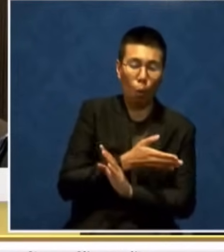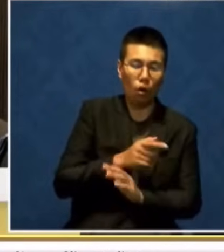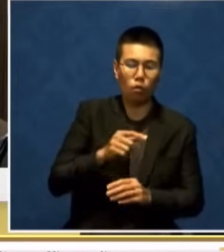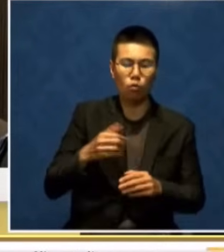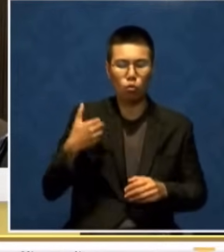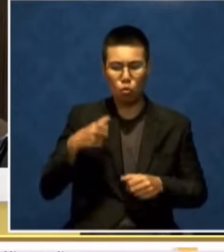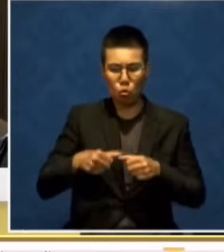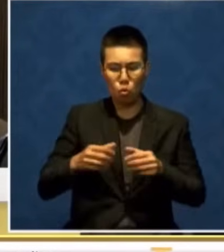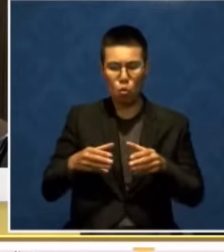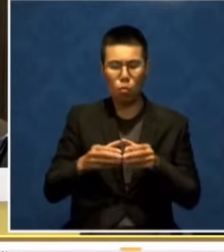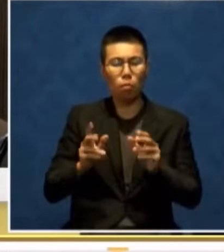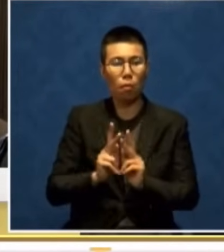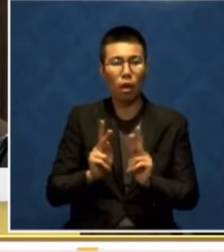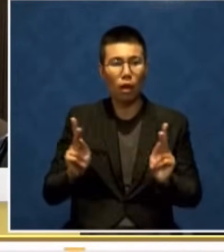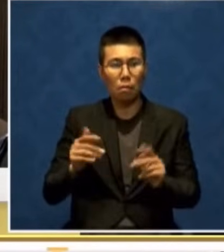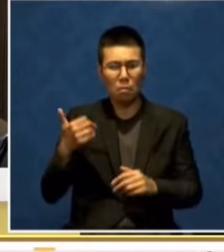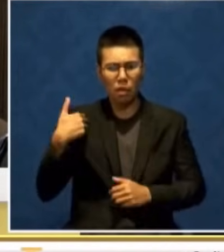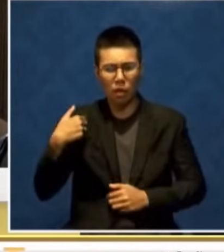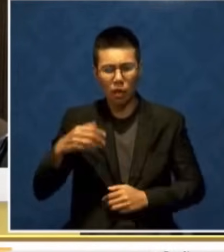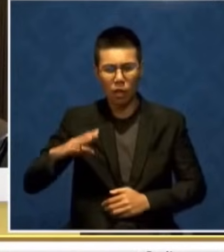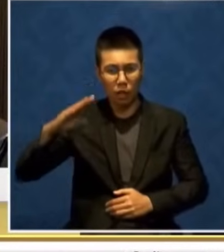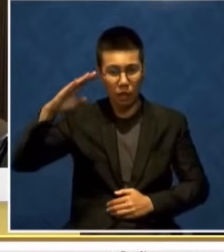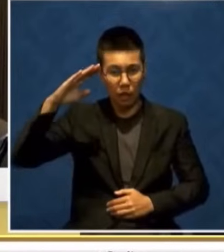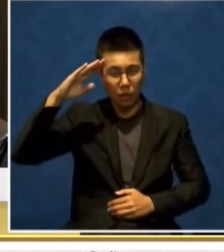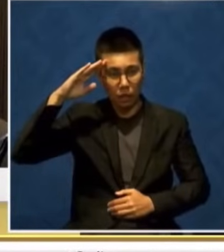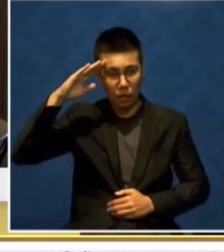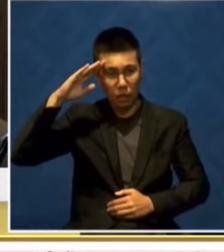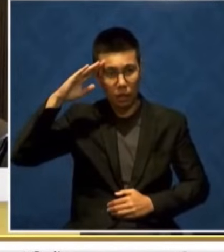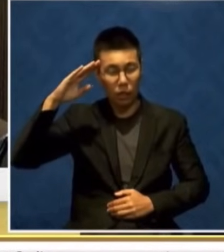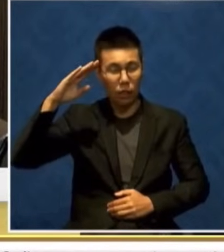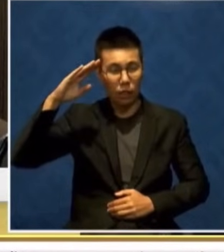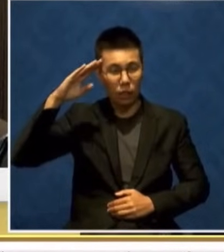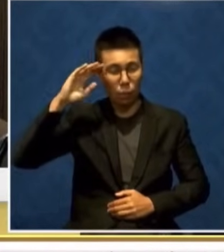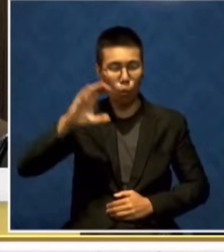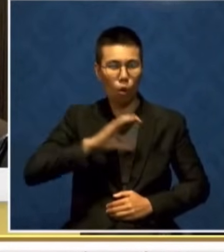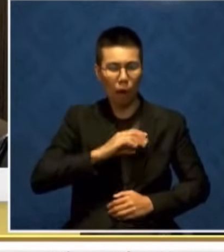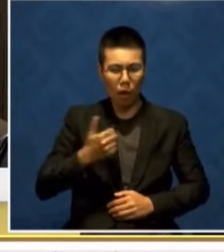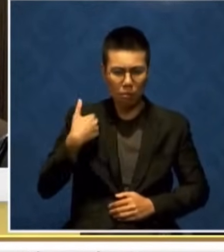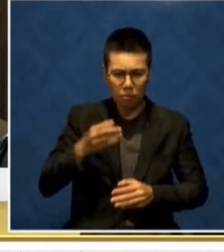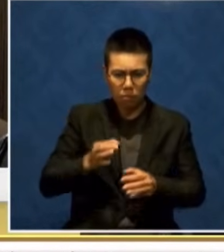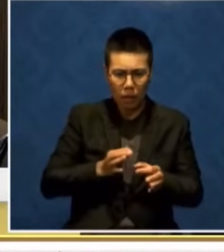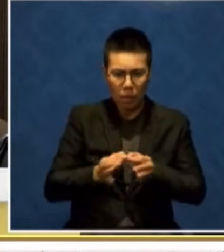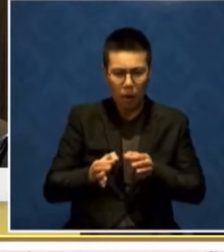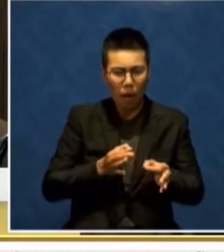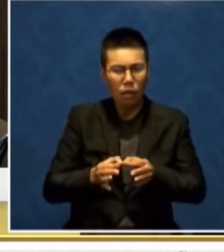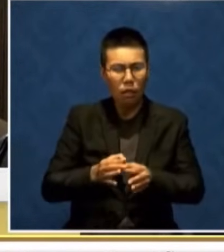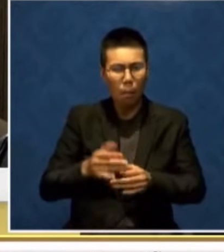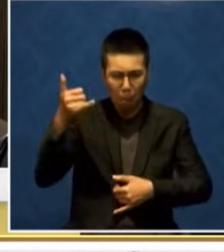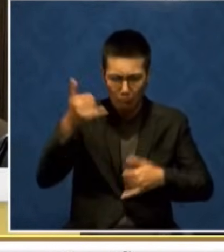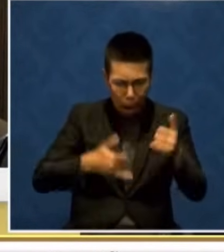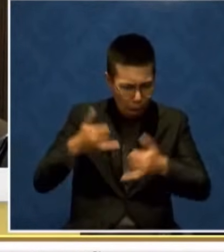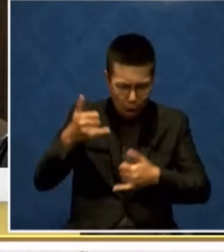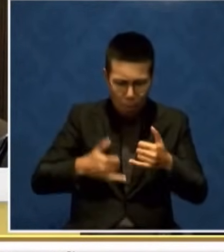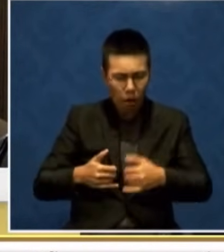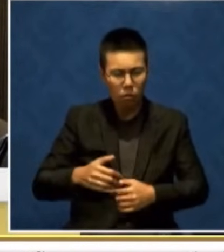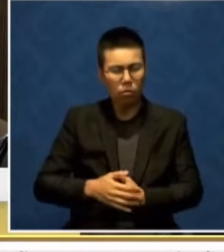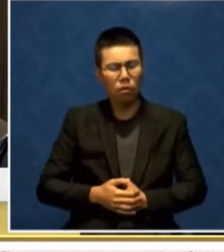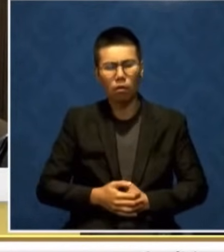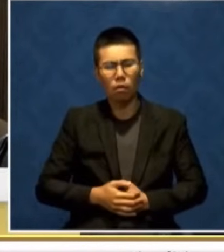ประธานเราก็เห็นว่าตำรวจเวลามาชี้แจงมากันเป็นคณะใหญ่ไม่มีความจำเป็นครับ